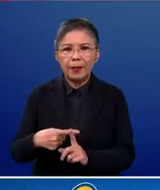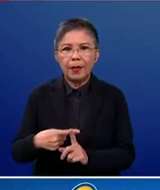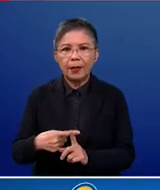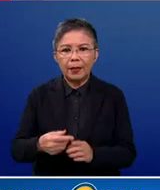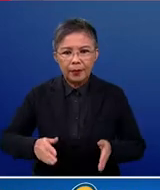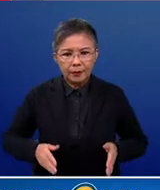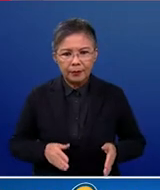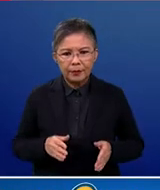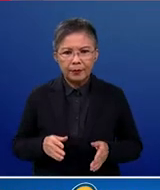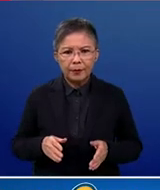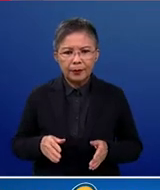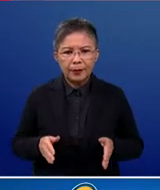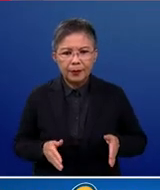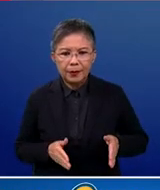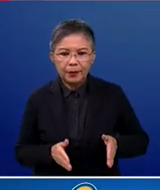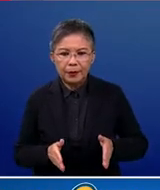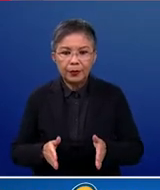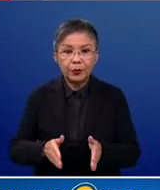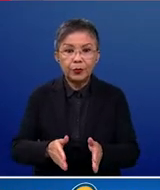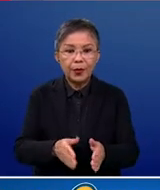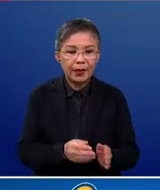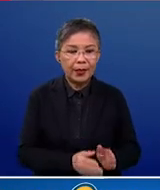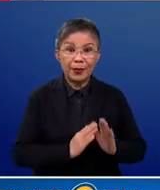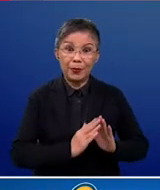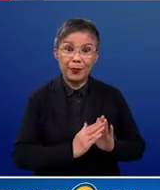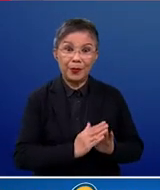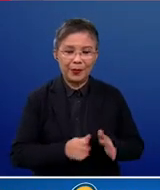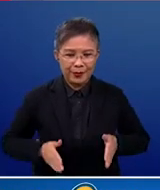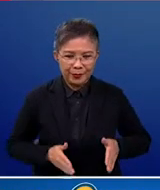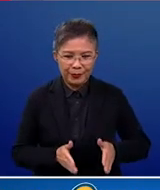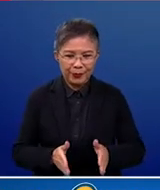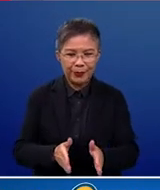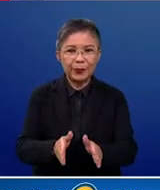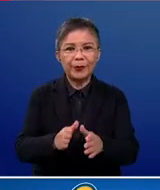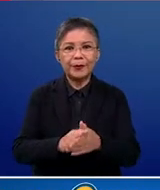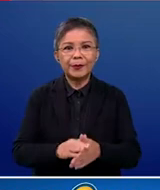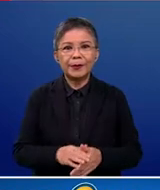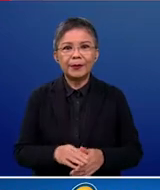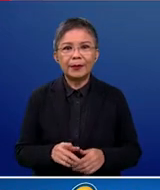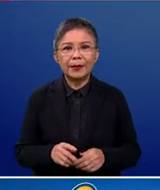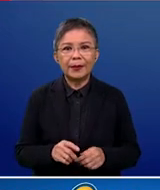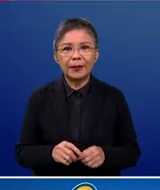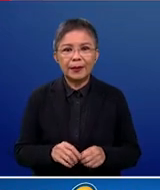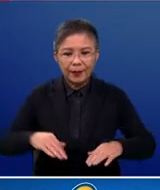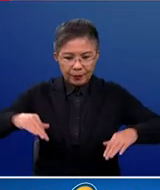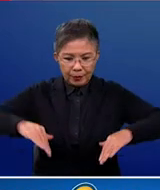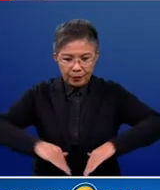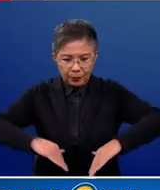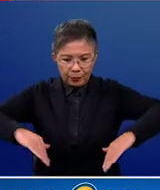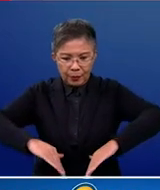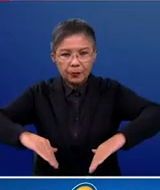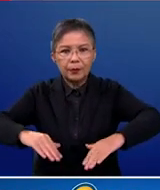sungai apa di bantaran-bantaran sungai. Jadi nanti sungai akan kita beri talut dan lain sebagainya sehingga